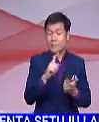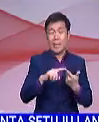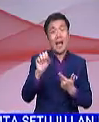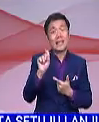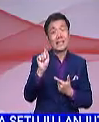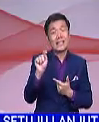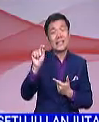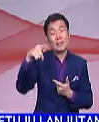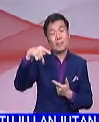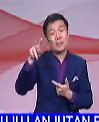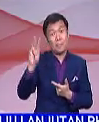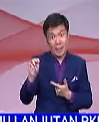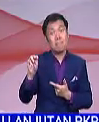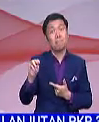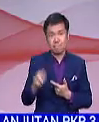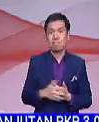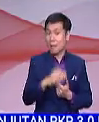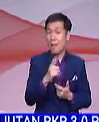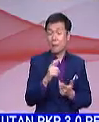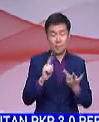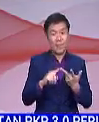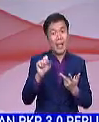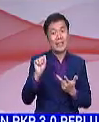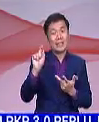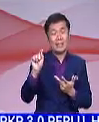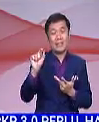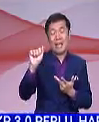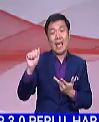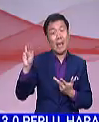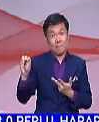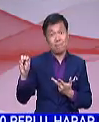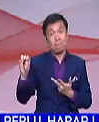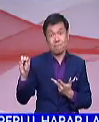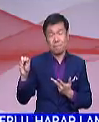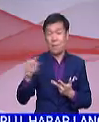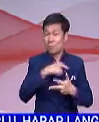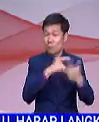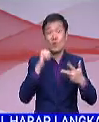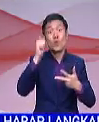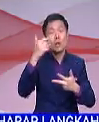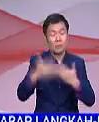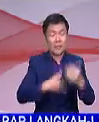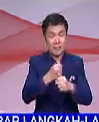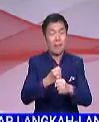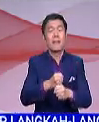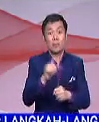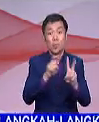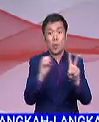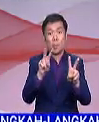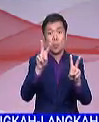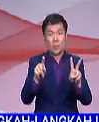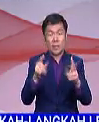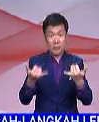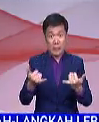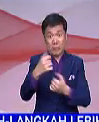Sijil Tinggi Persekolahan Malaysia STPM dan Sijil Tinggi Agama Malaysia STAM tahun 2021.